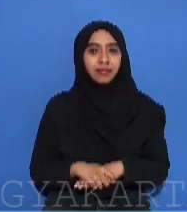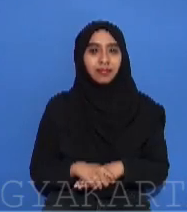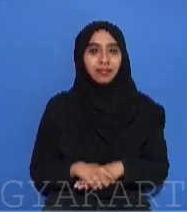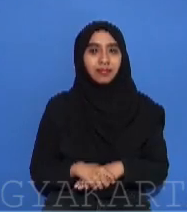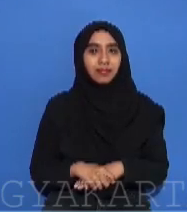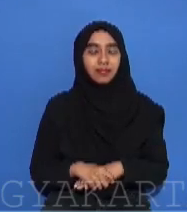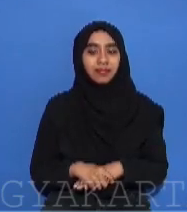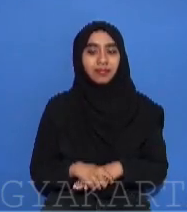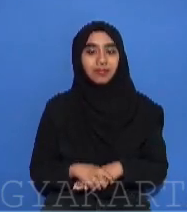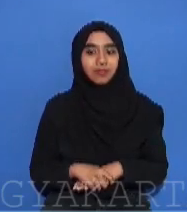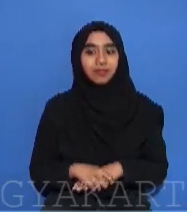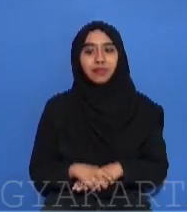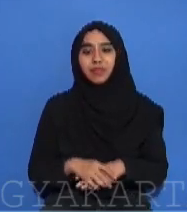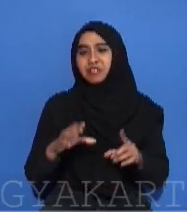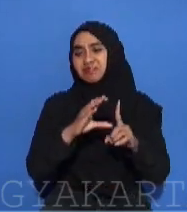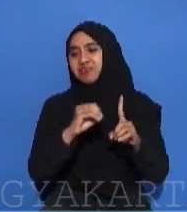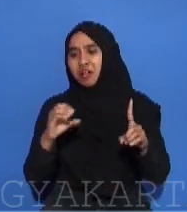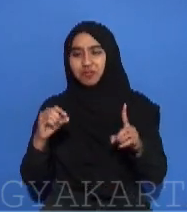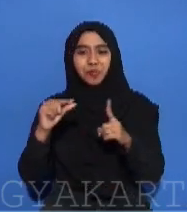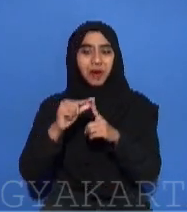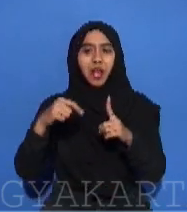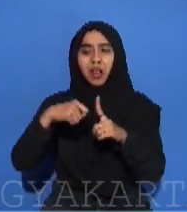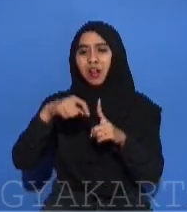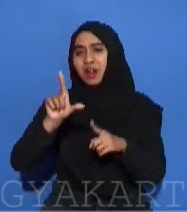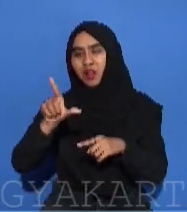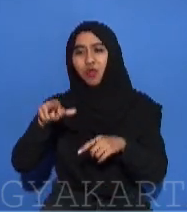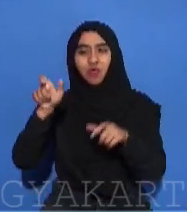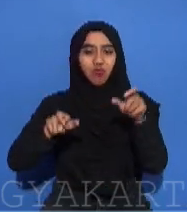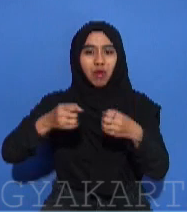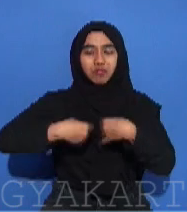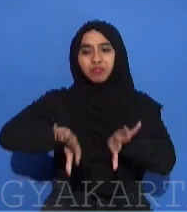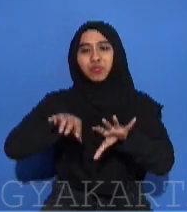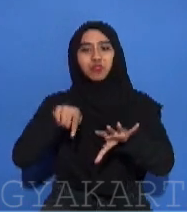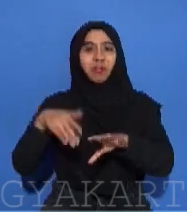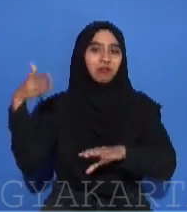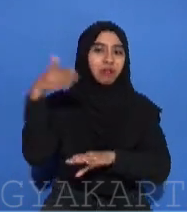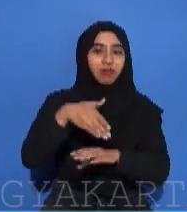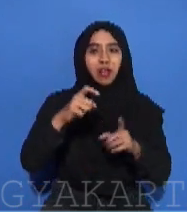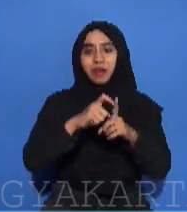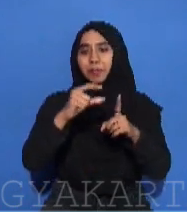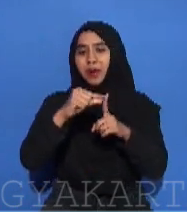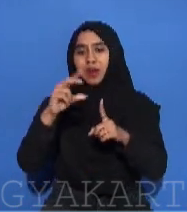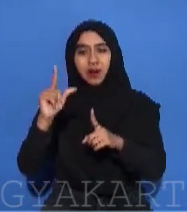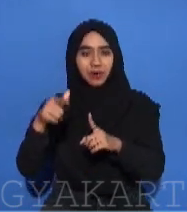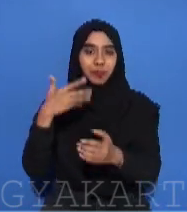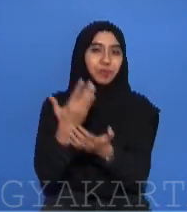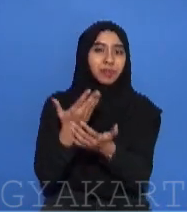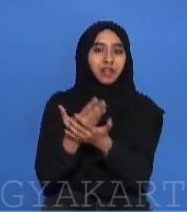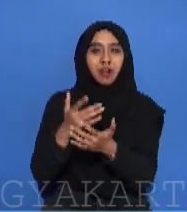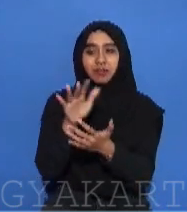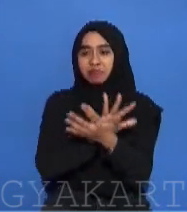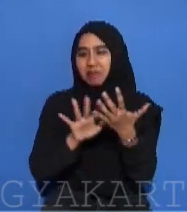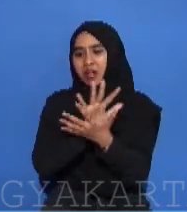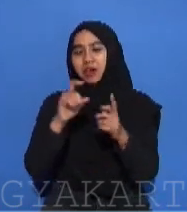ratusan pedagang kaki lima PKL mendatangi DPRD kota Yogyakarta untuk menuntut transparansi dan validasi ulang